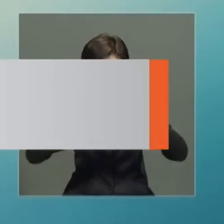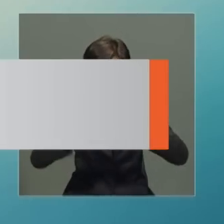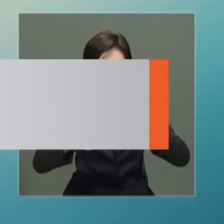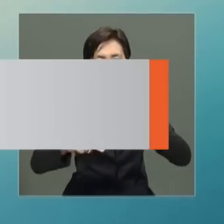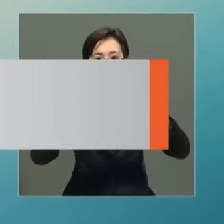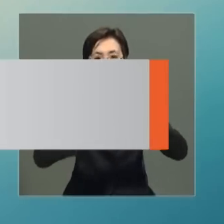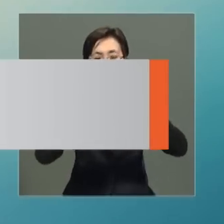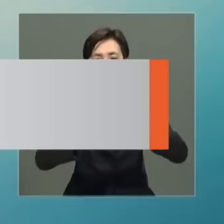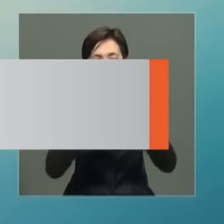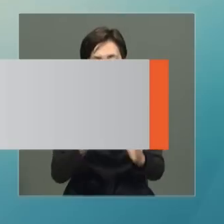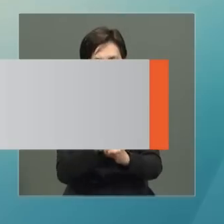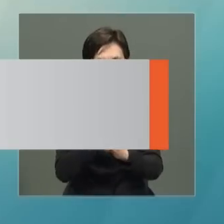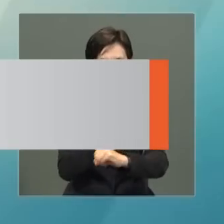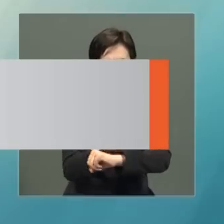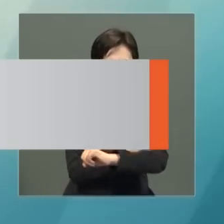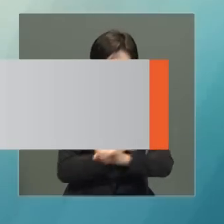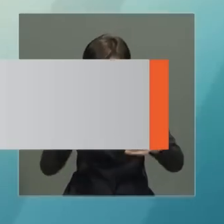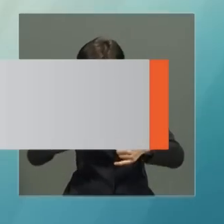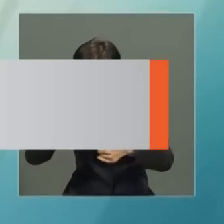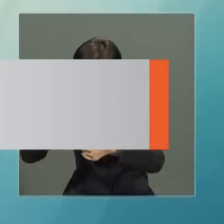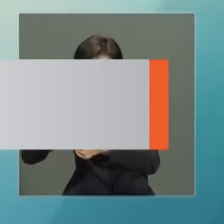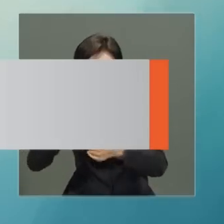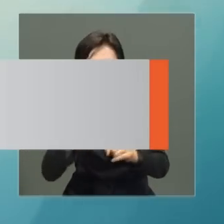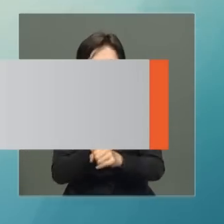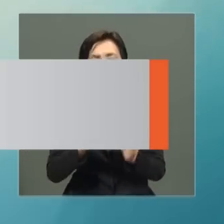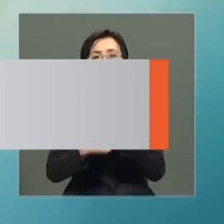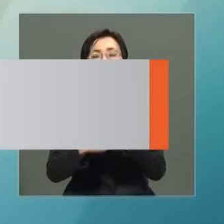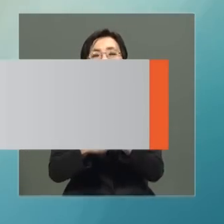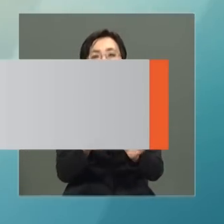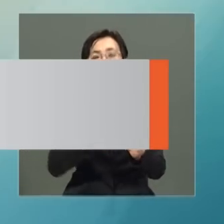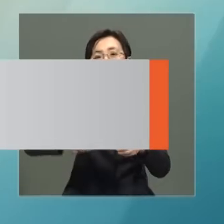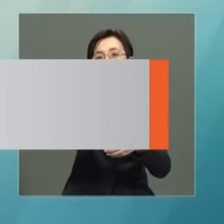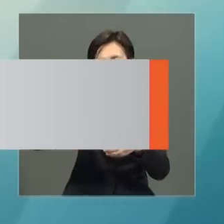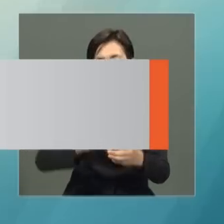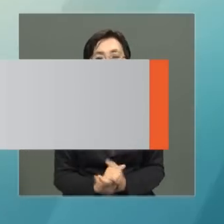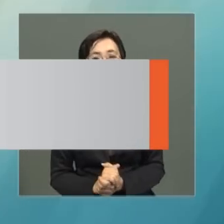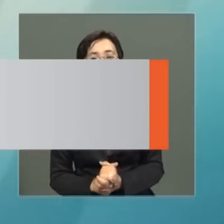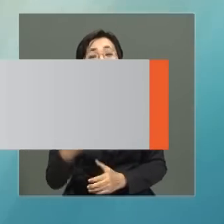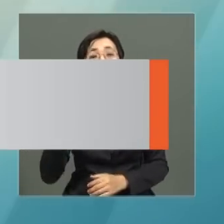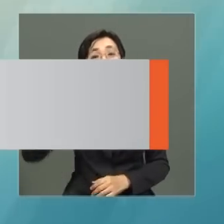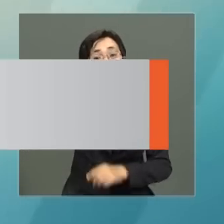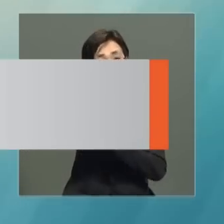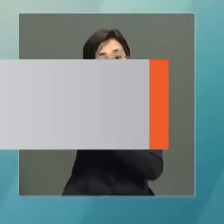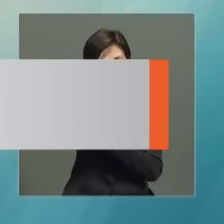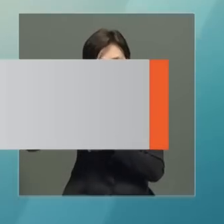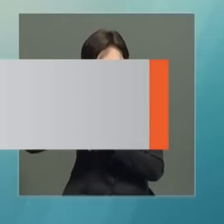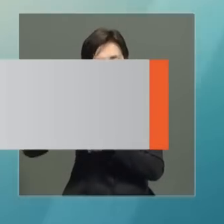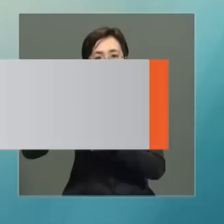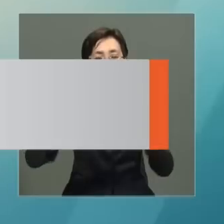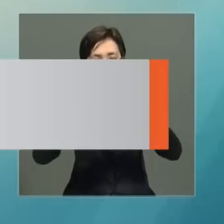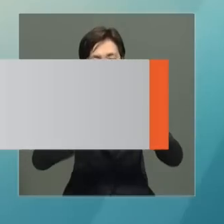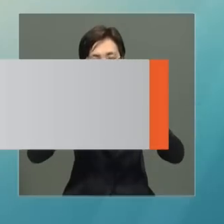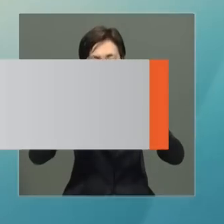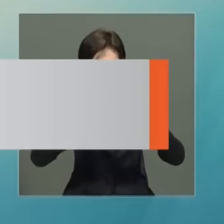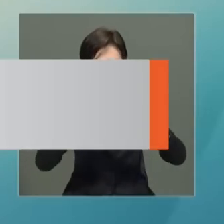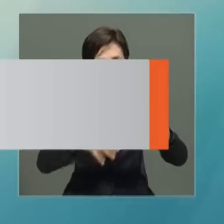านที่ผมเอ่ยชื่อไปทางด้านปลากระป๋องอะไรเนี่ยนะครับแล้วเขาก็ยกสถานที่ให้เป็นแฟคทอรี่ควอรันทีนทั้ง